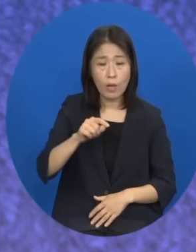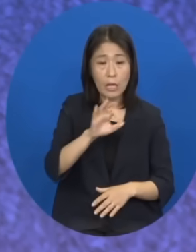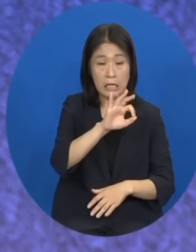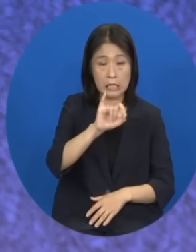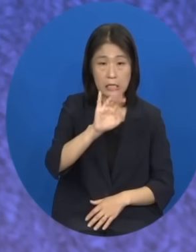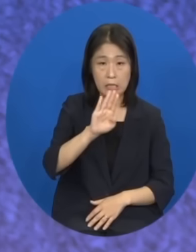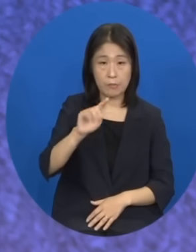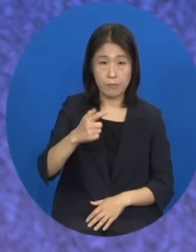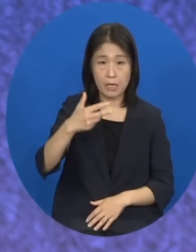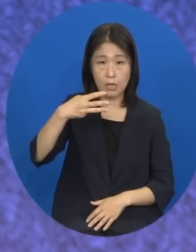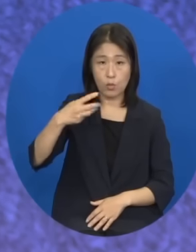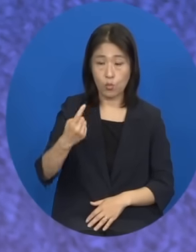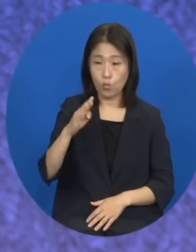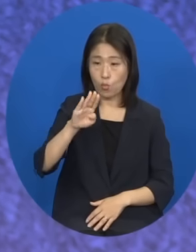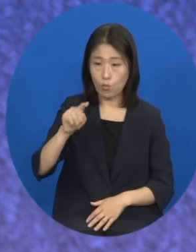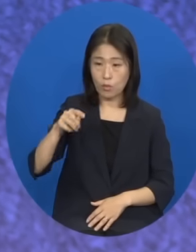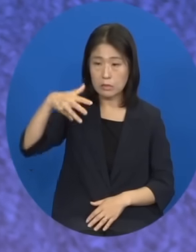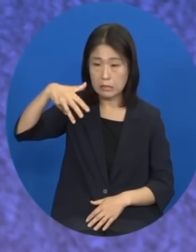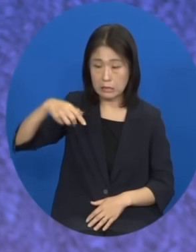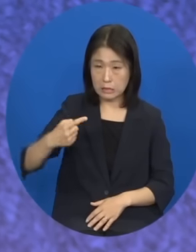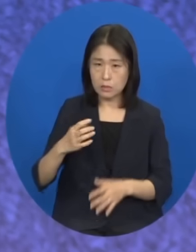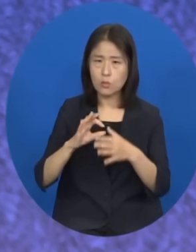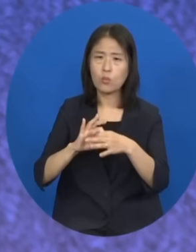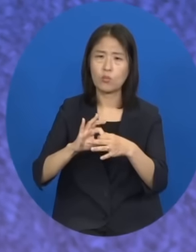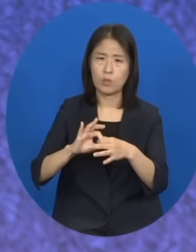통해서 직접 듣는 것 같았어요.